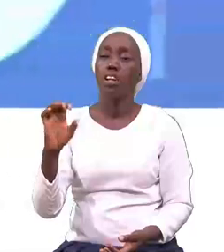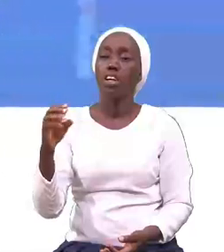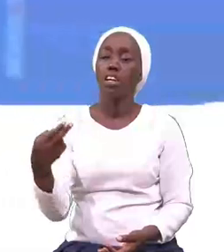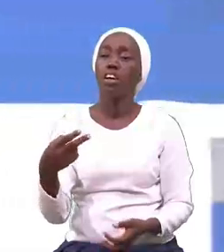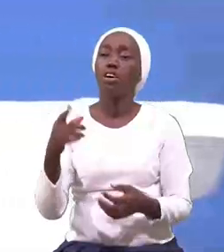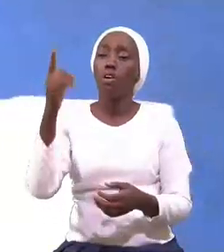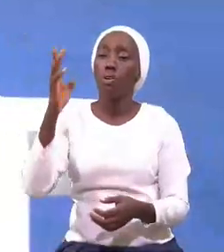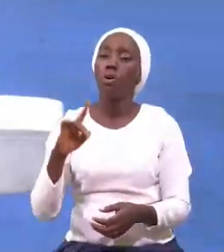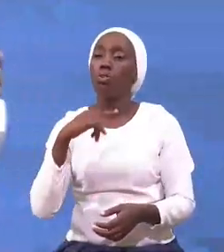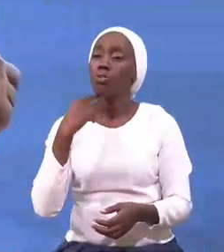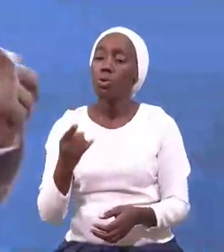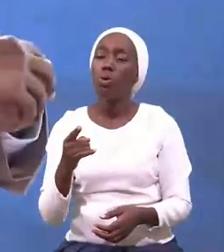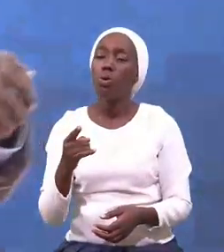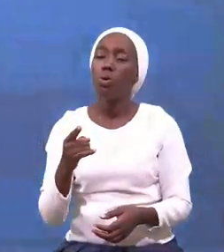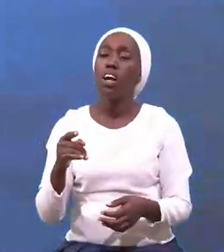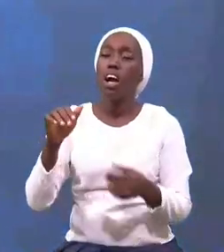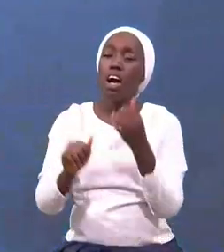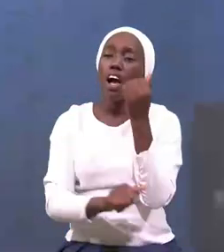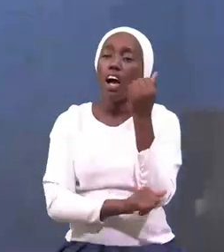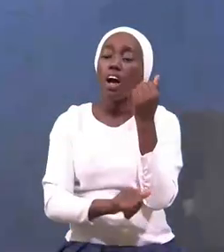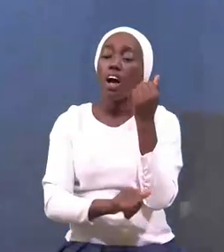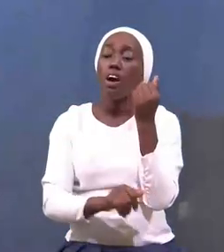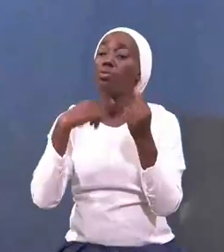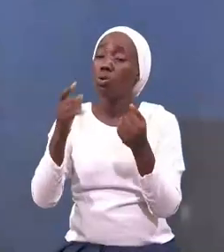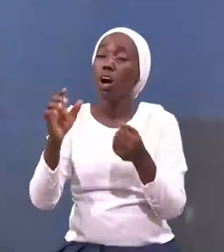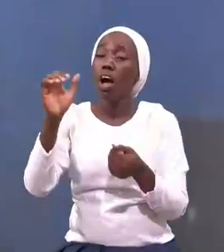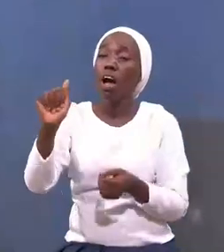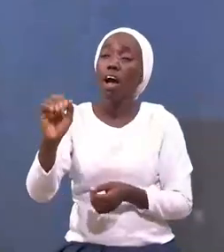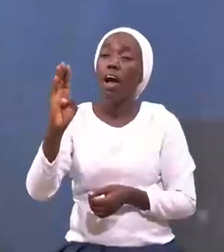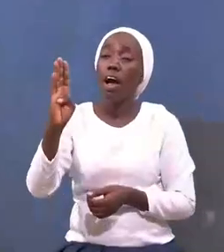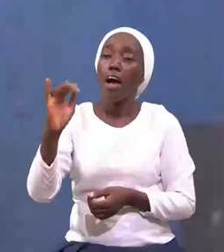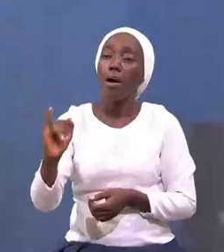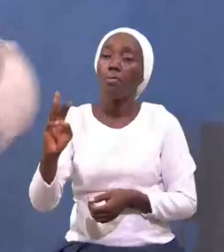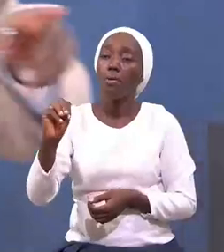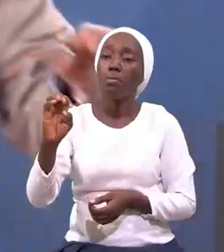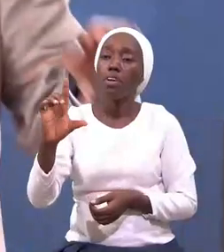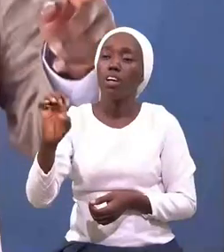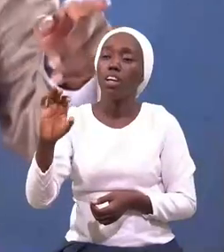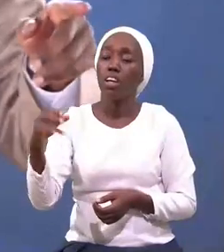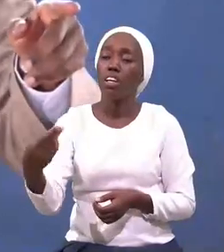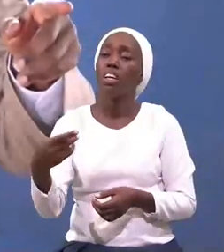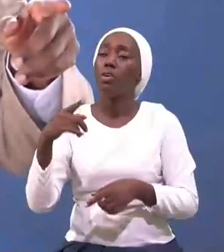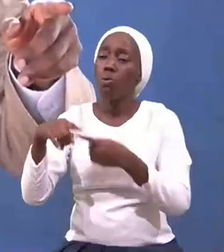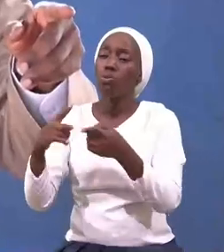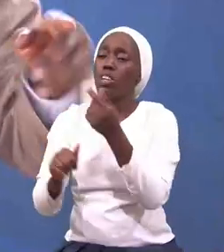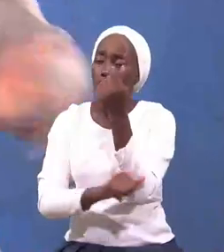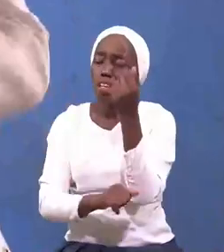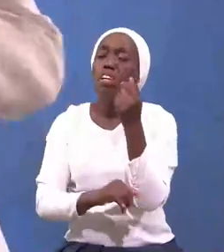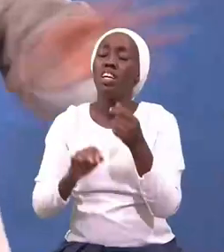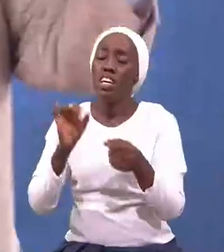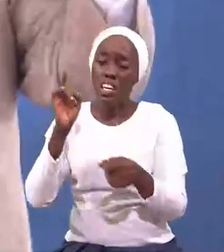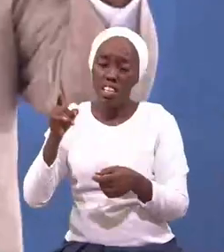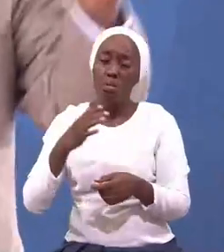Abimélec, viens vers Abraham. Il est mon prophète. Il priera pour